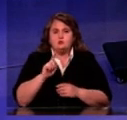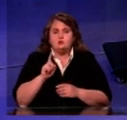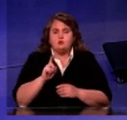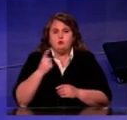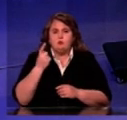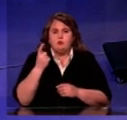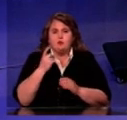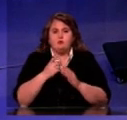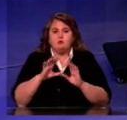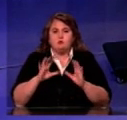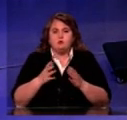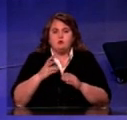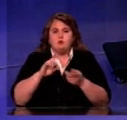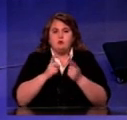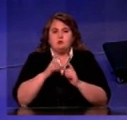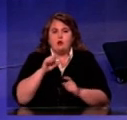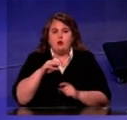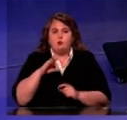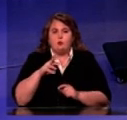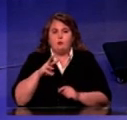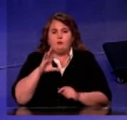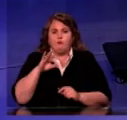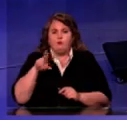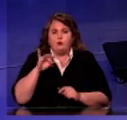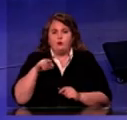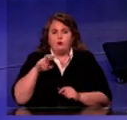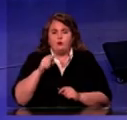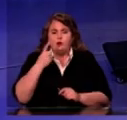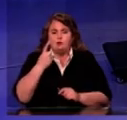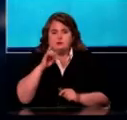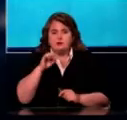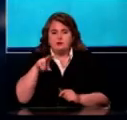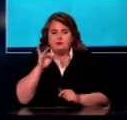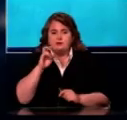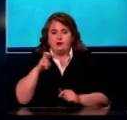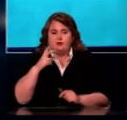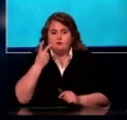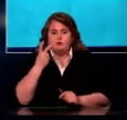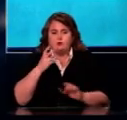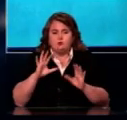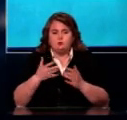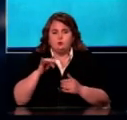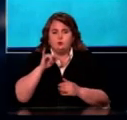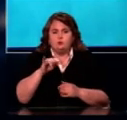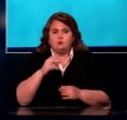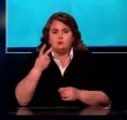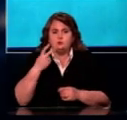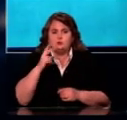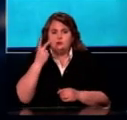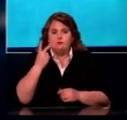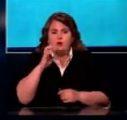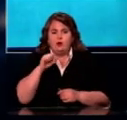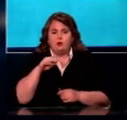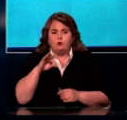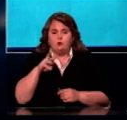в первом случае вместо атома водорода у вас один радикал, во втором случае у вас уже два